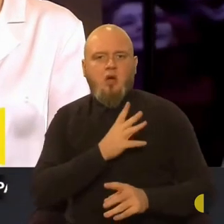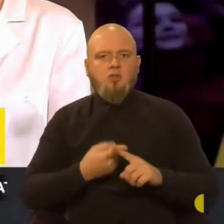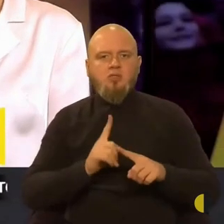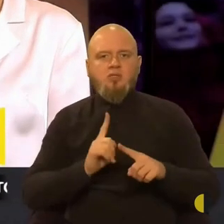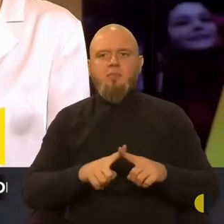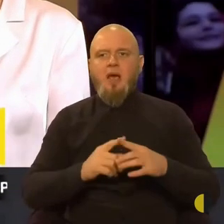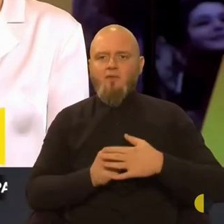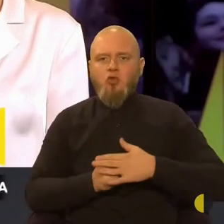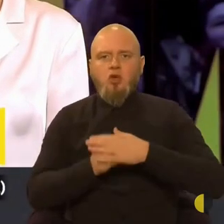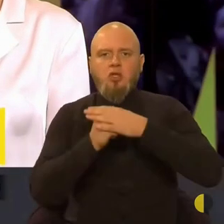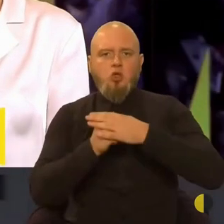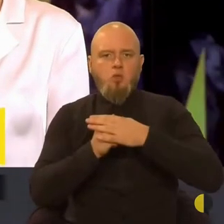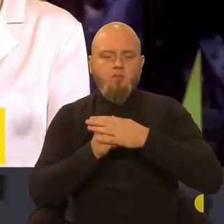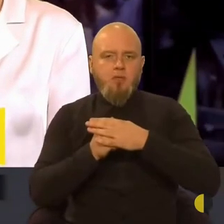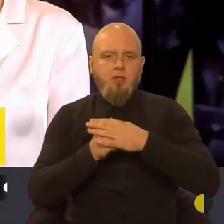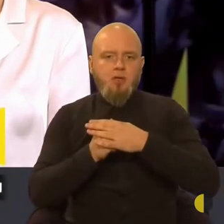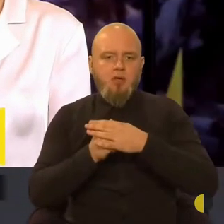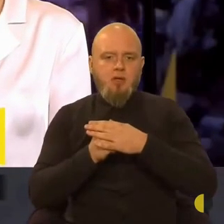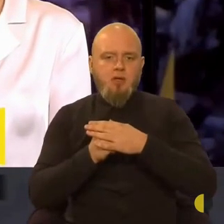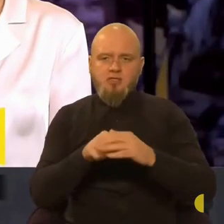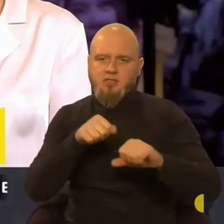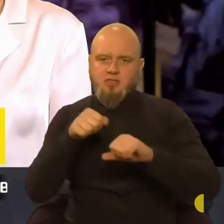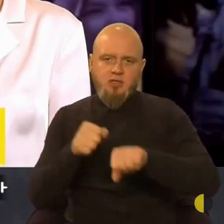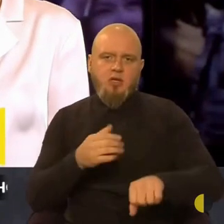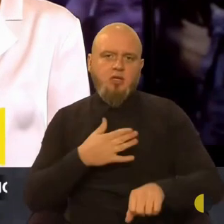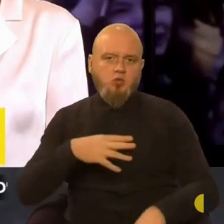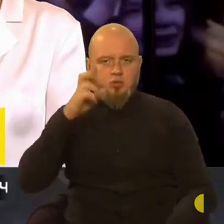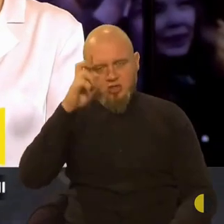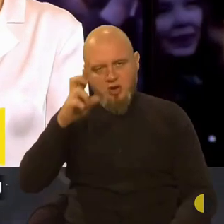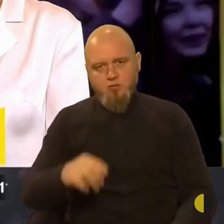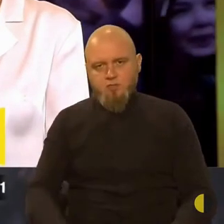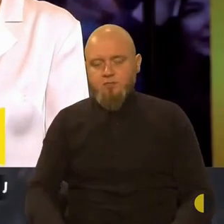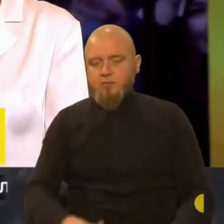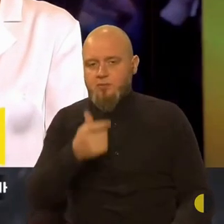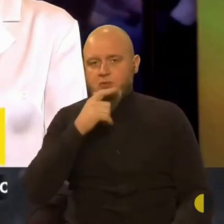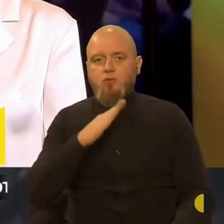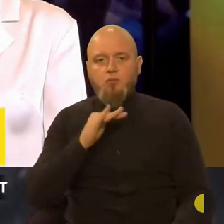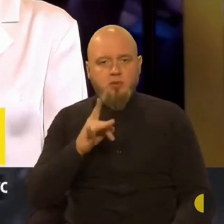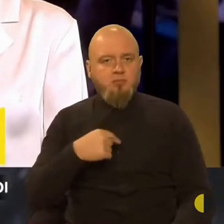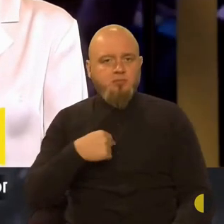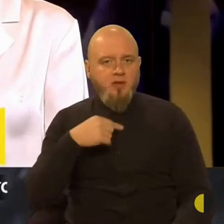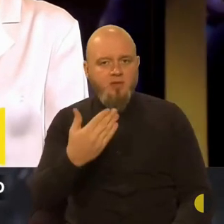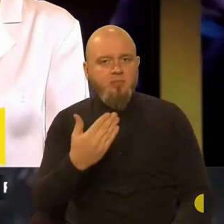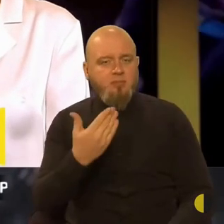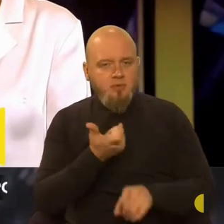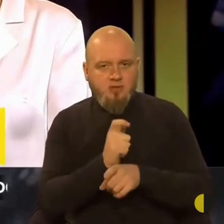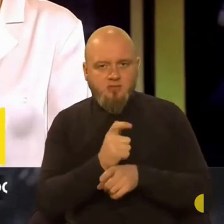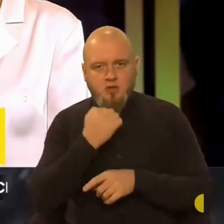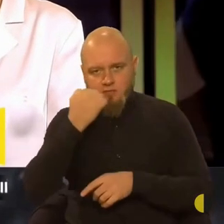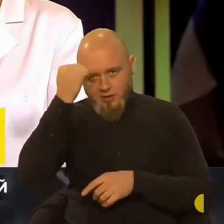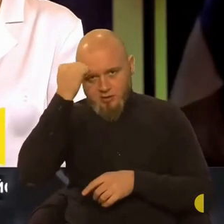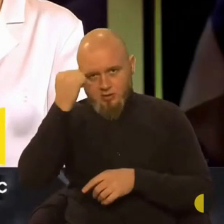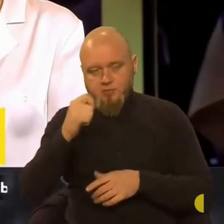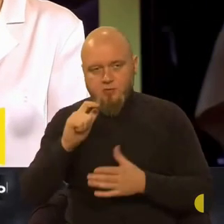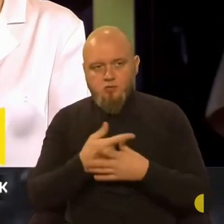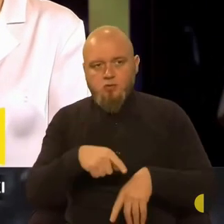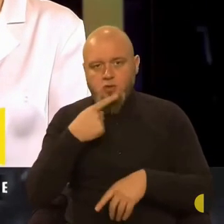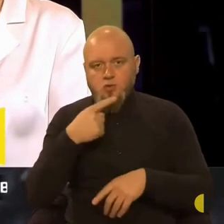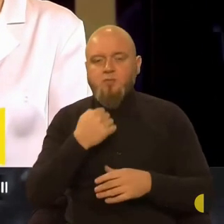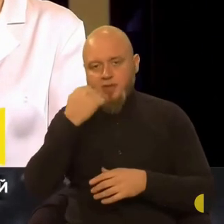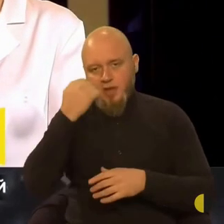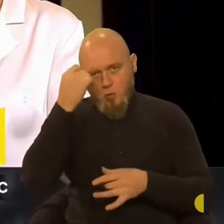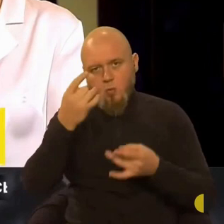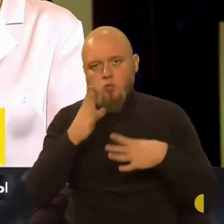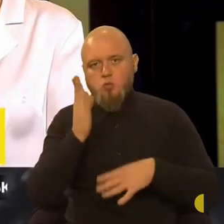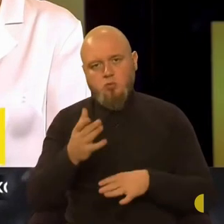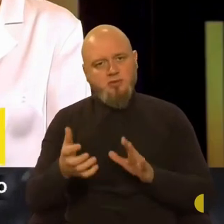з тим авторитетом захищати нашу державу. Пане Володимире, я вам надзвичайно вдячна. Знову ж кажу, дякую,